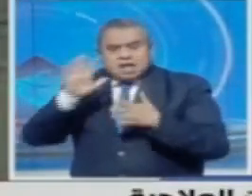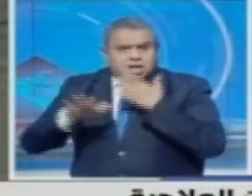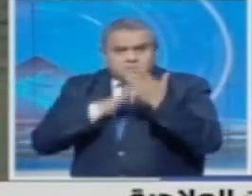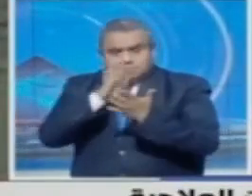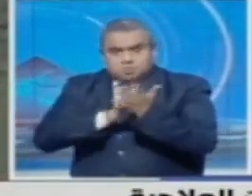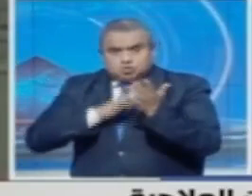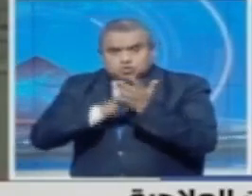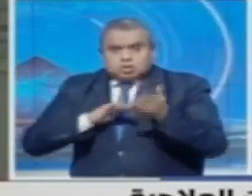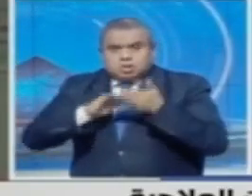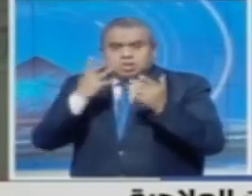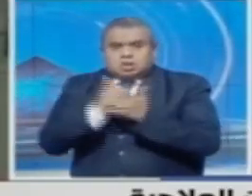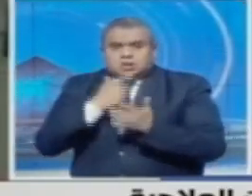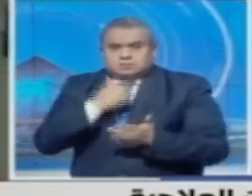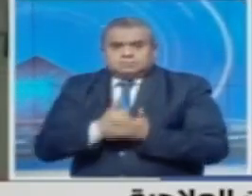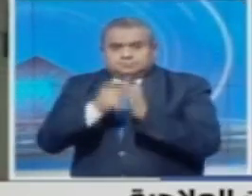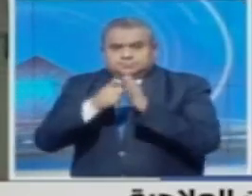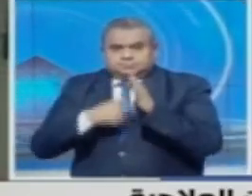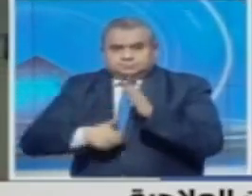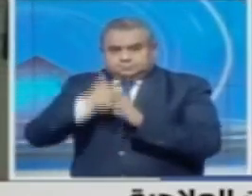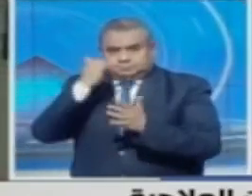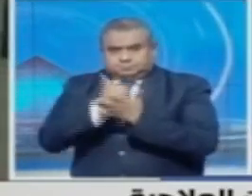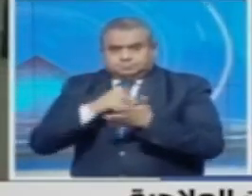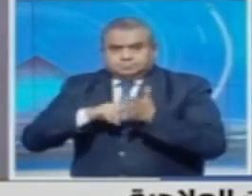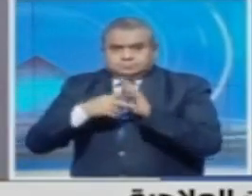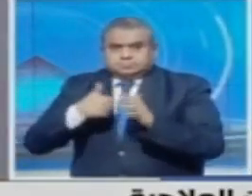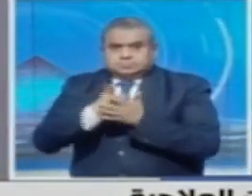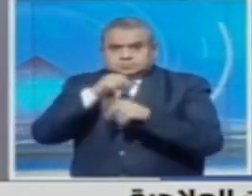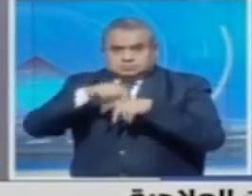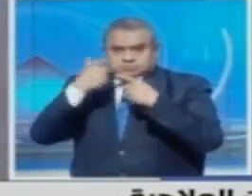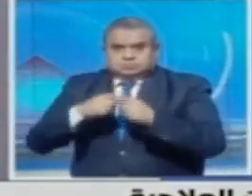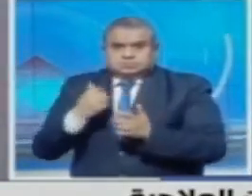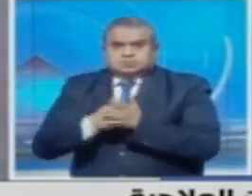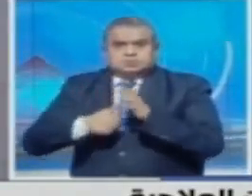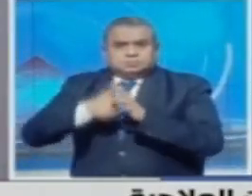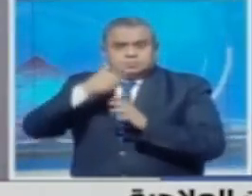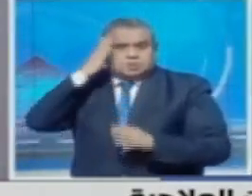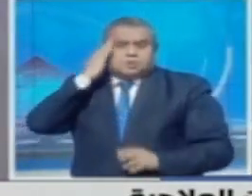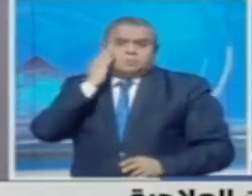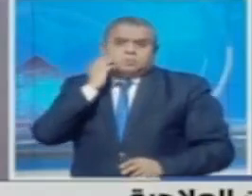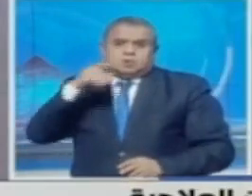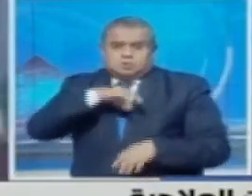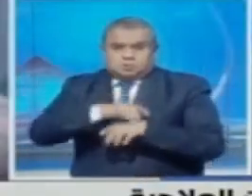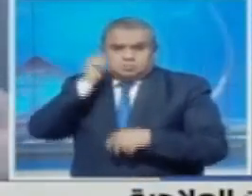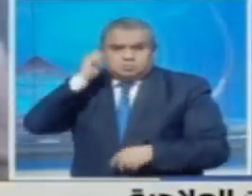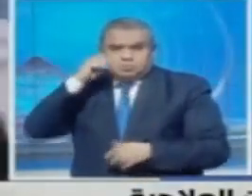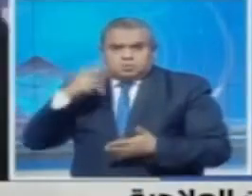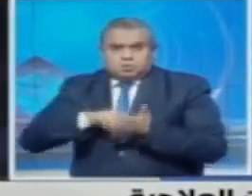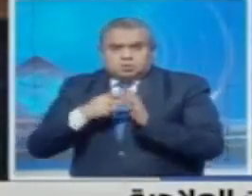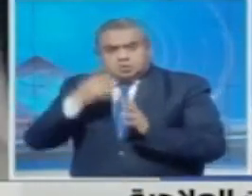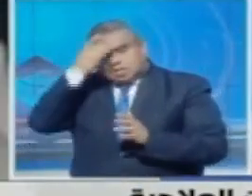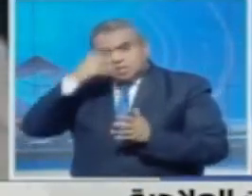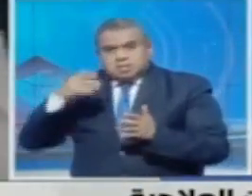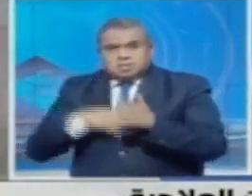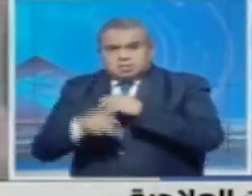ودي بتتحول لنا من الأقسام التانية أقسام العظام والجراحة العامة. انطباعات إيجابية انتابت الحجاج المصريين المرضى